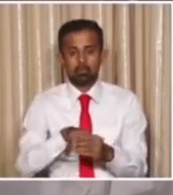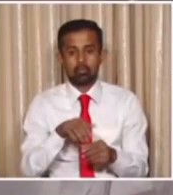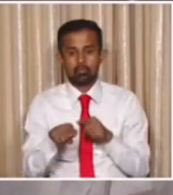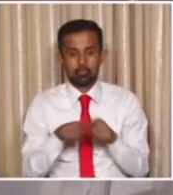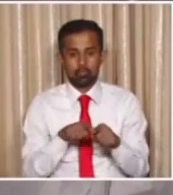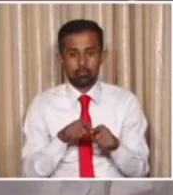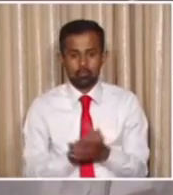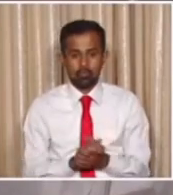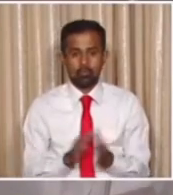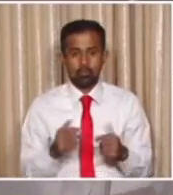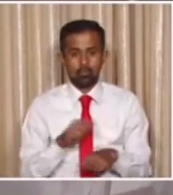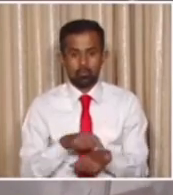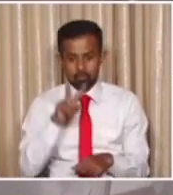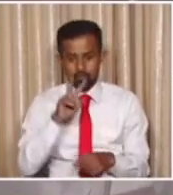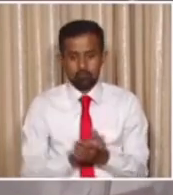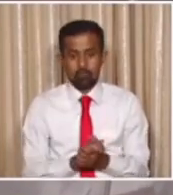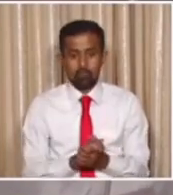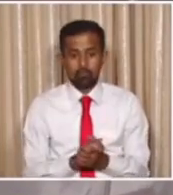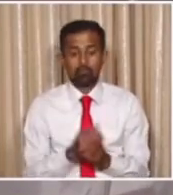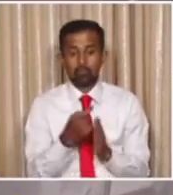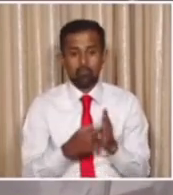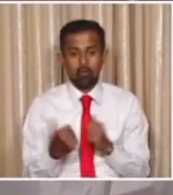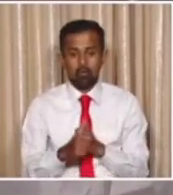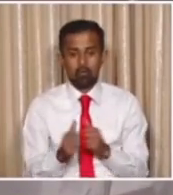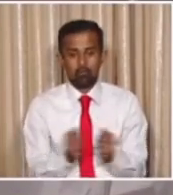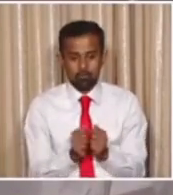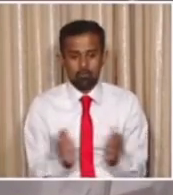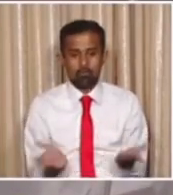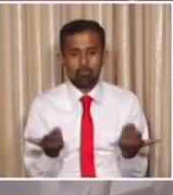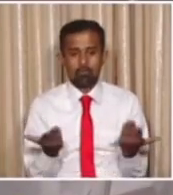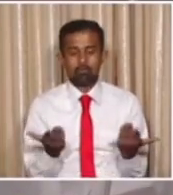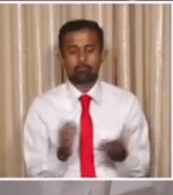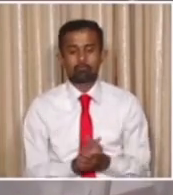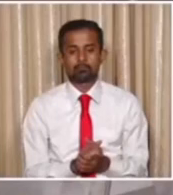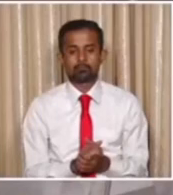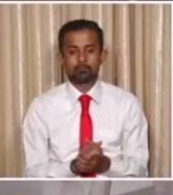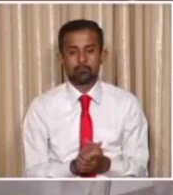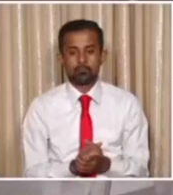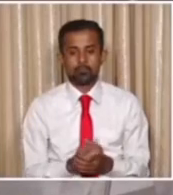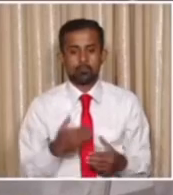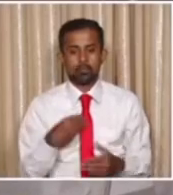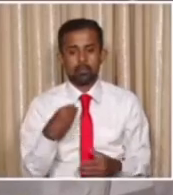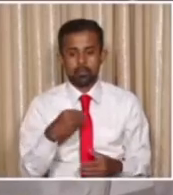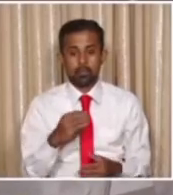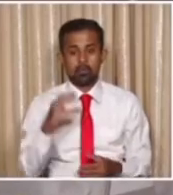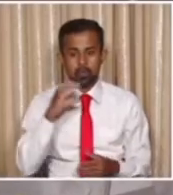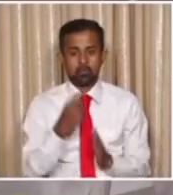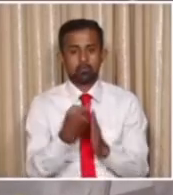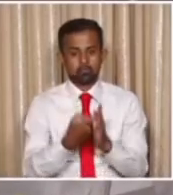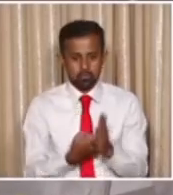කරු ඇමතිතුමා තව විනාඩි දෙකයි ප්‍රතිපත්ති සම්පාදනය කරගෙන මේ කටයුත්ත කරන්න. ඒක නිසා අපිට ණය ගන්න යනකොට කොන්දේසි